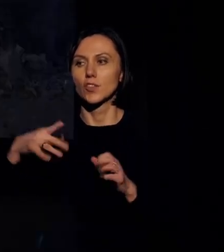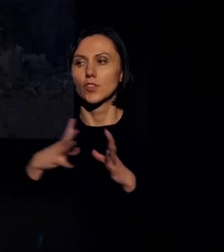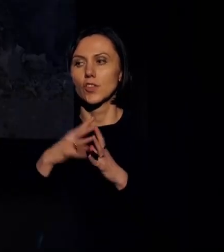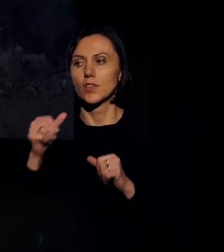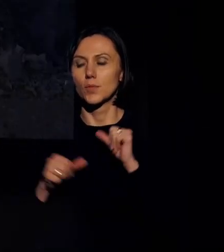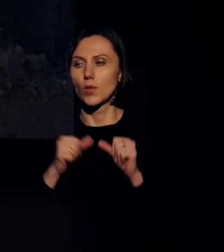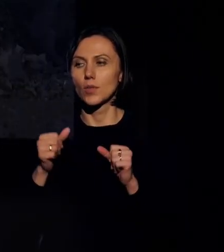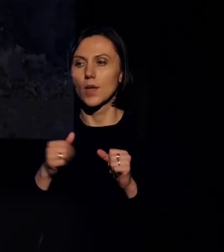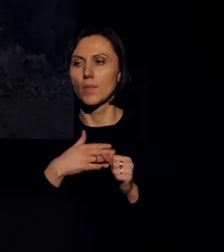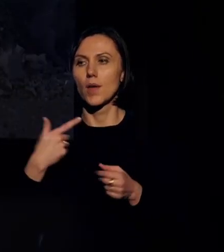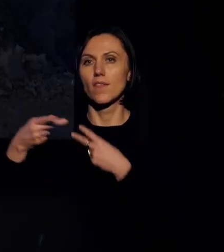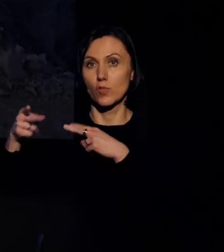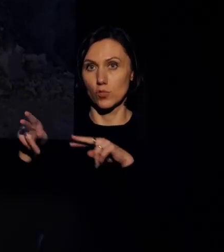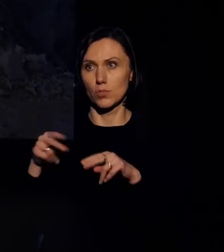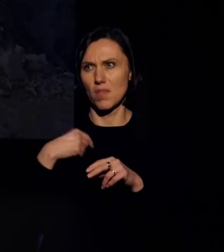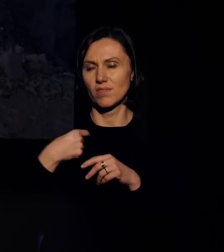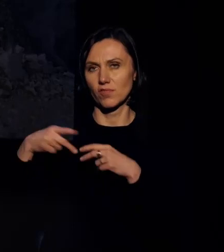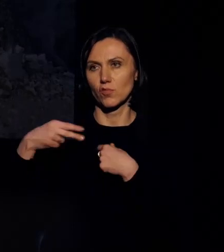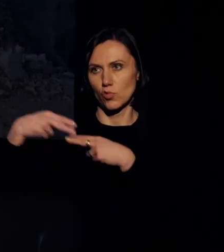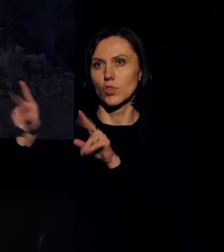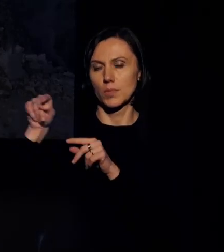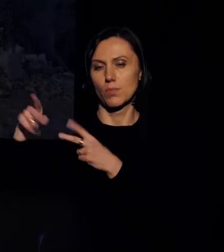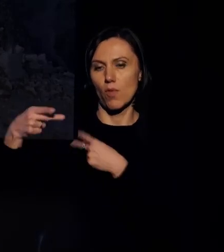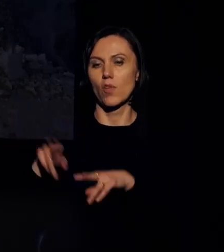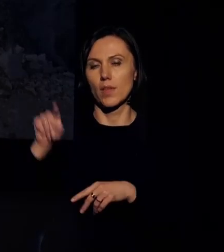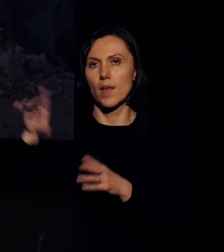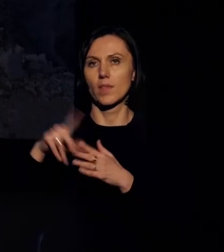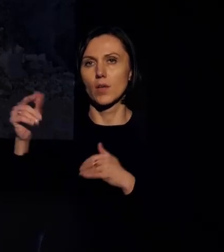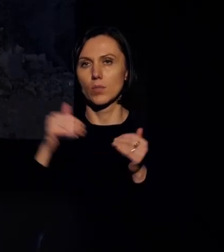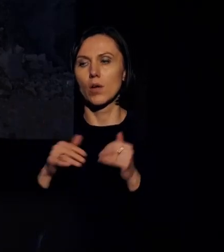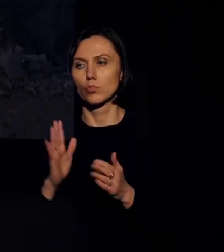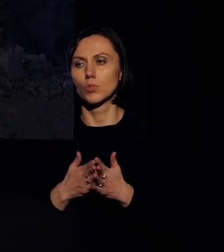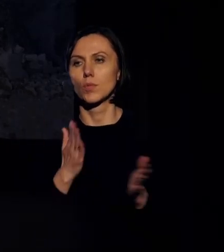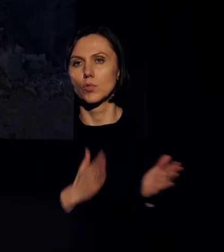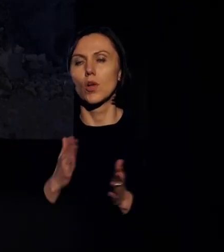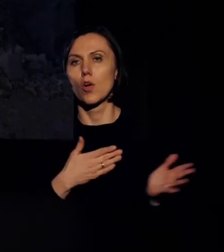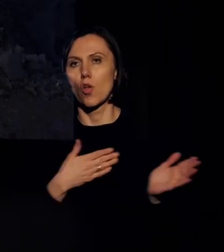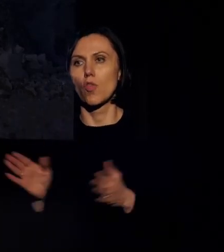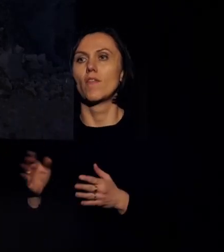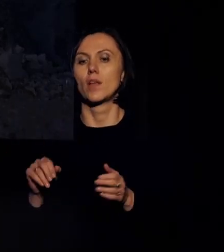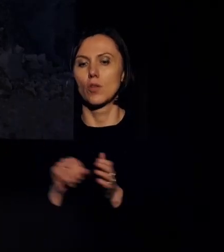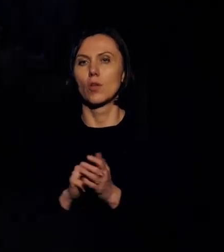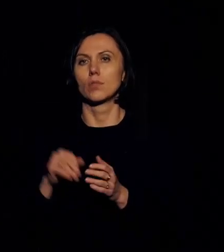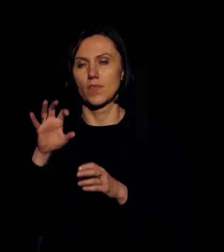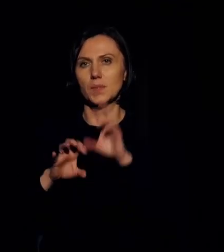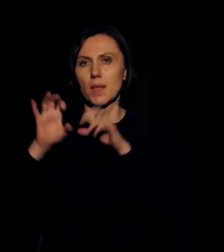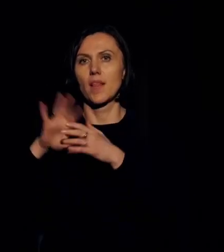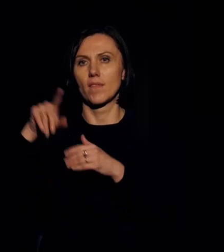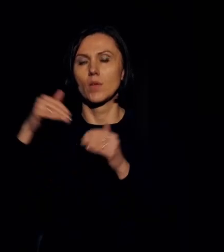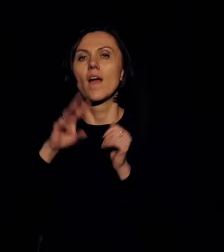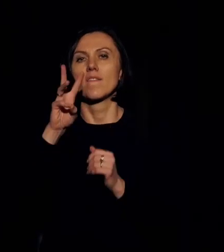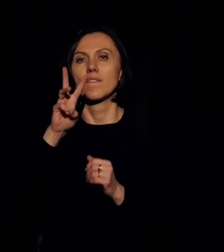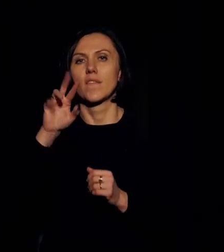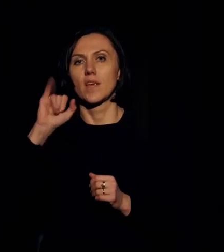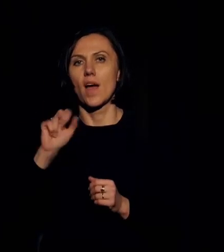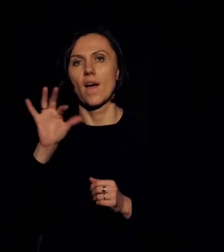roku, wróciliśmy w Dolomity już przygotowani i gotowi do eksplorowania Via Ferrat. Czym w ogóle są Via Ferraty?